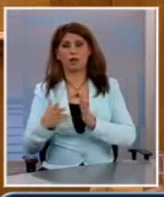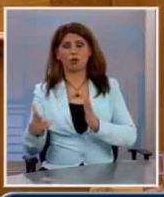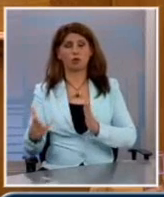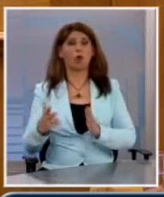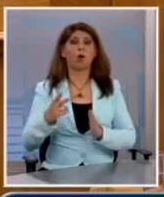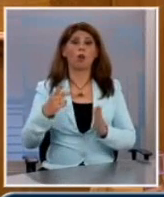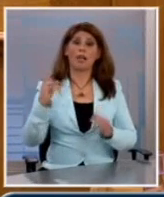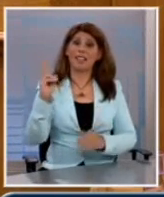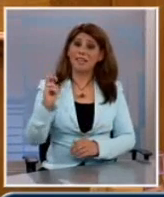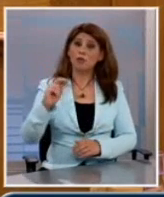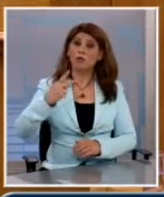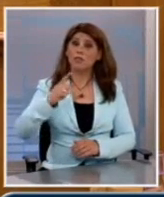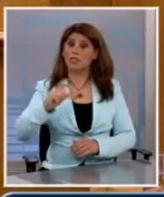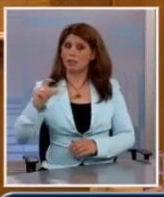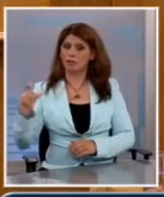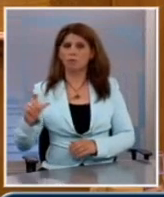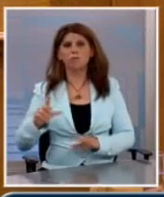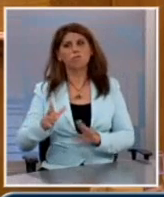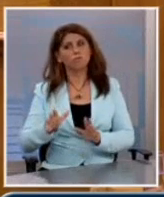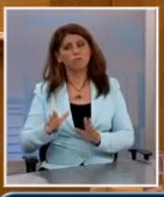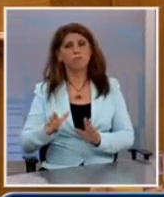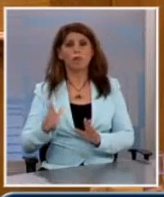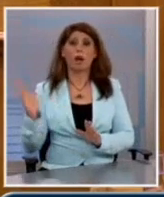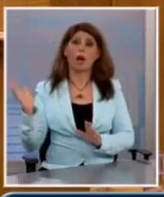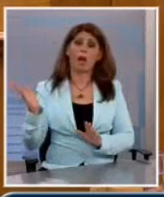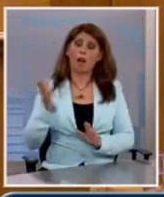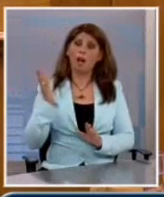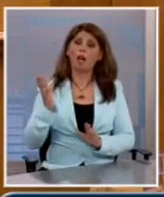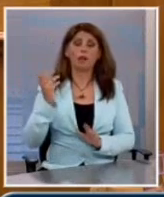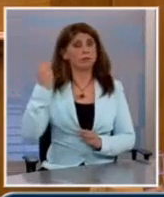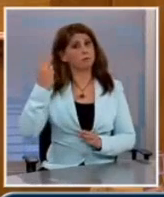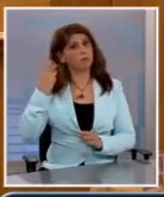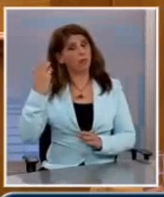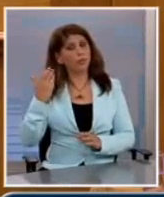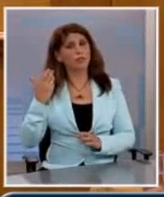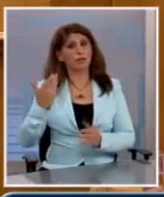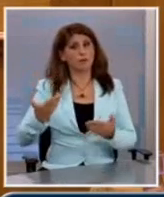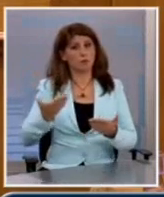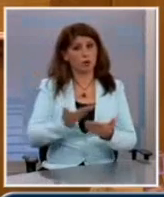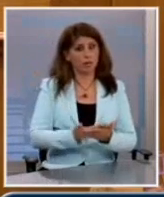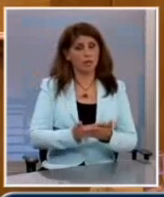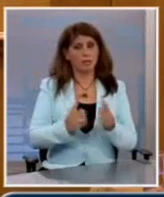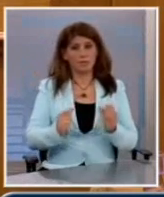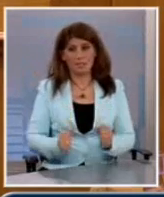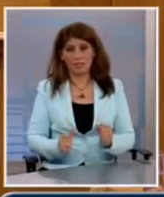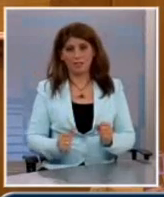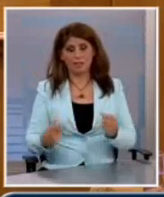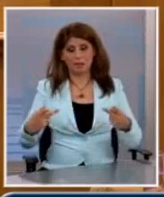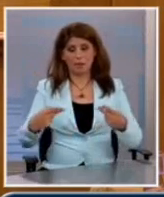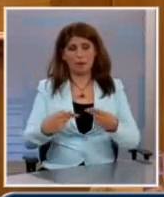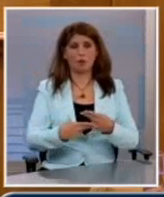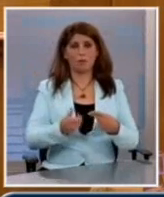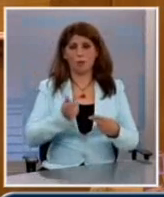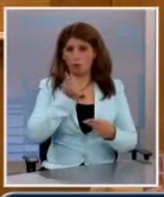δις που προφανώς, αν υποθέσουμε και από τις προτάσεις σας και από τις θέσεις σας για περικοπές